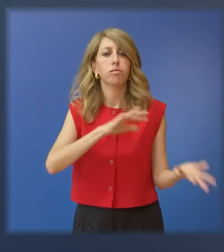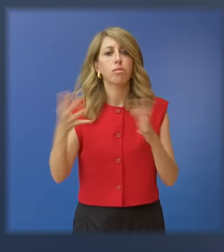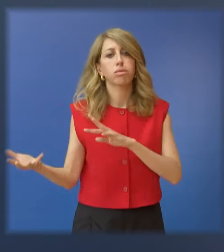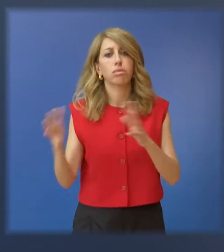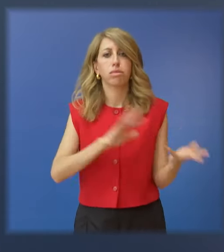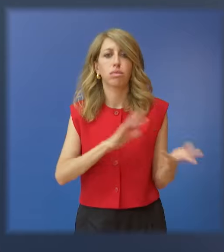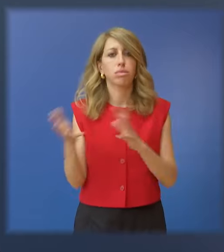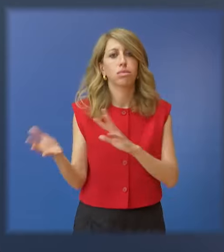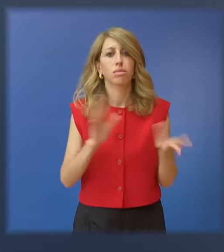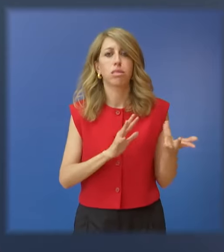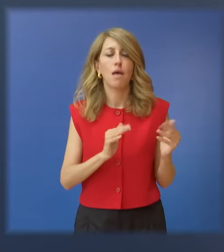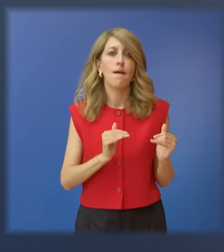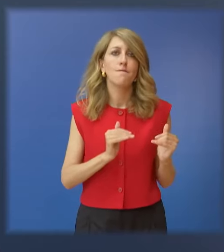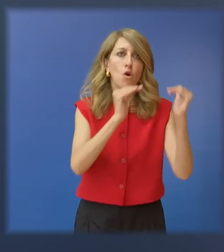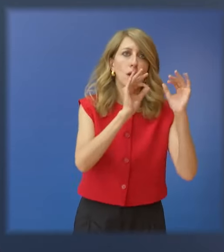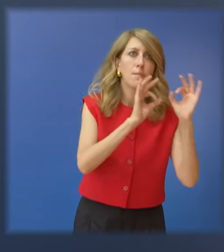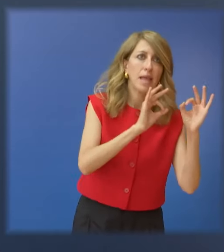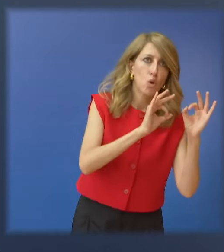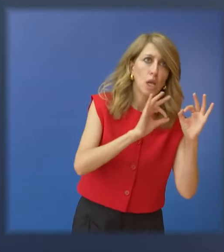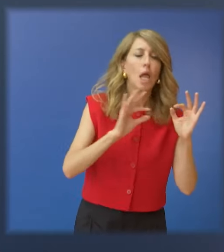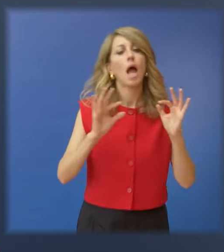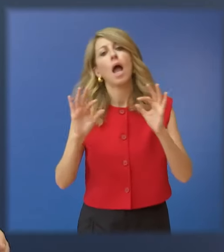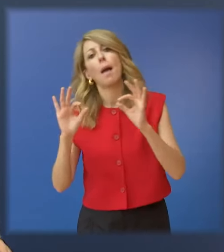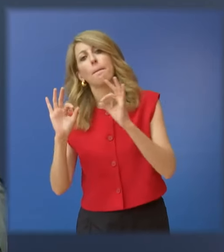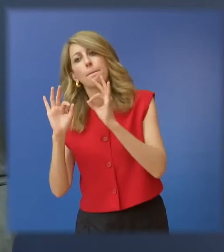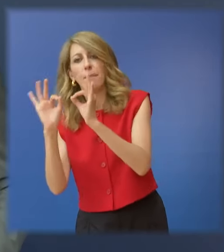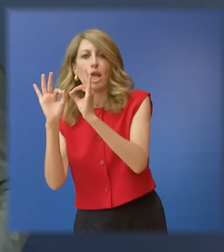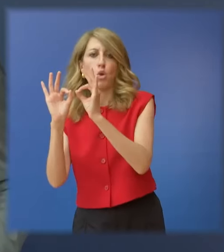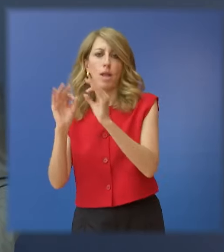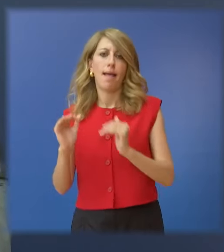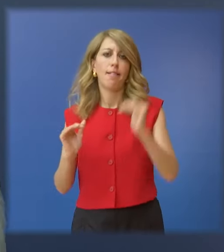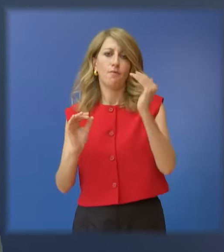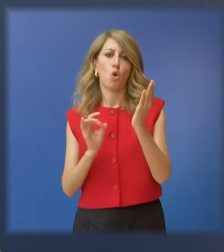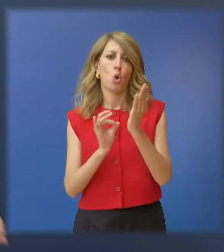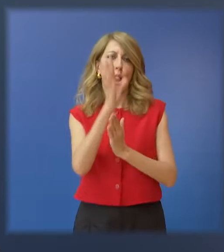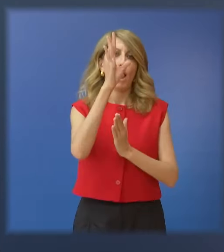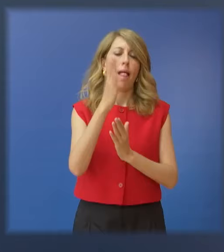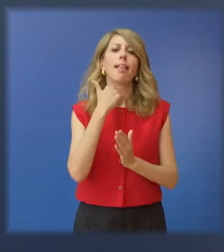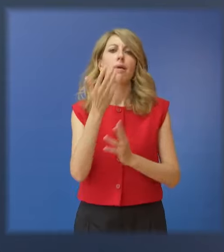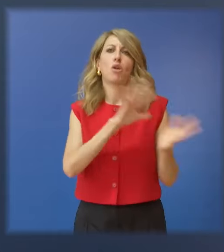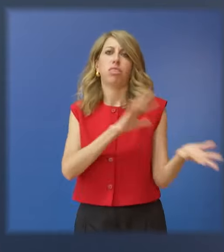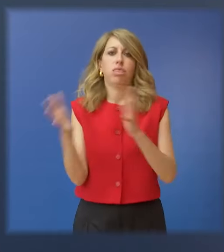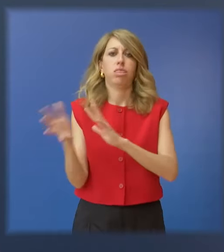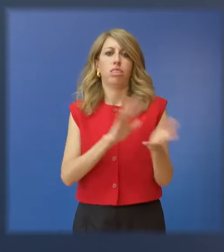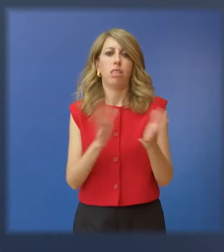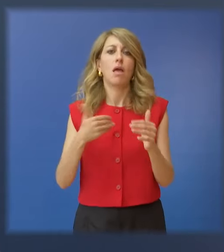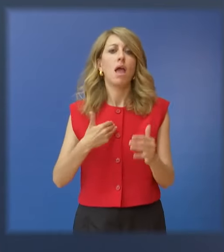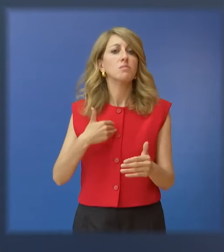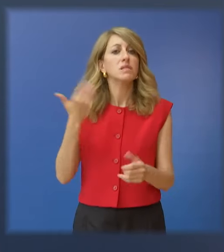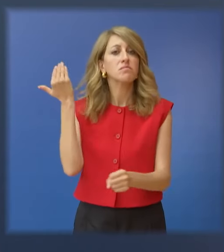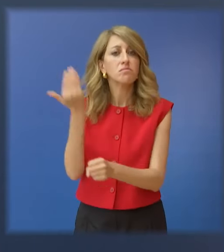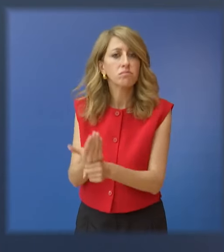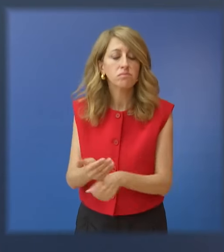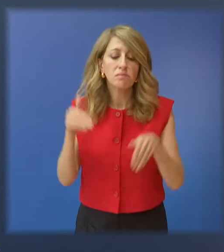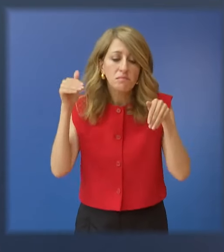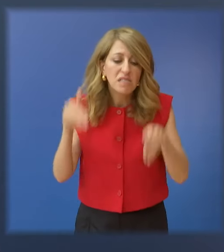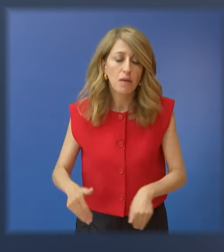γίνει ανεκτό από την ελληνική πλευρά εμείς ζητάμε δυνατά και καθαρά χωρίς αστερίσκους σεβασμό των συμφωνηθέντων και